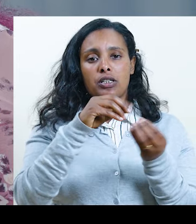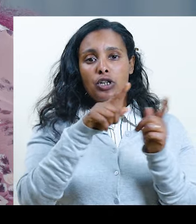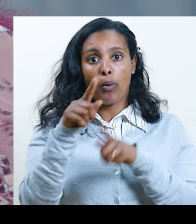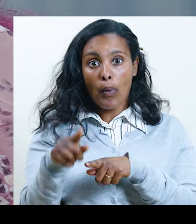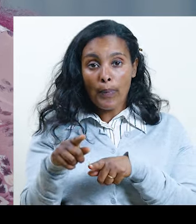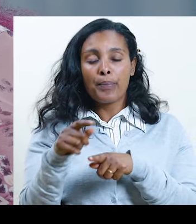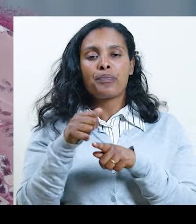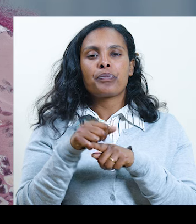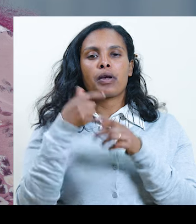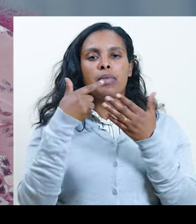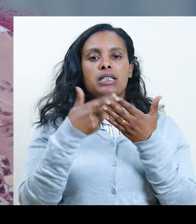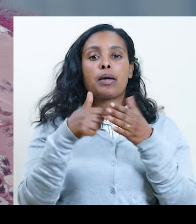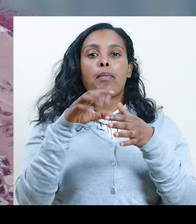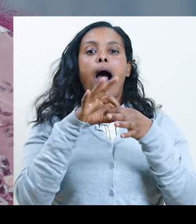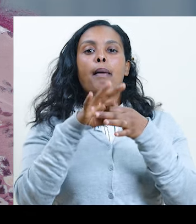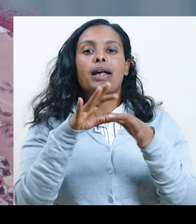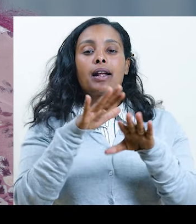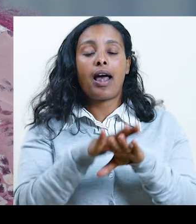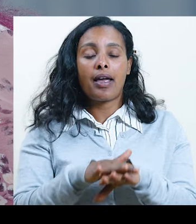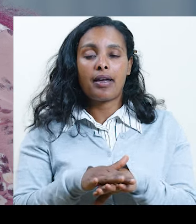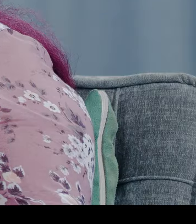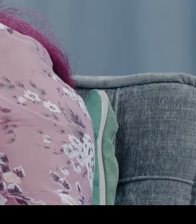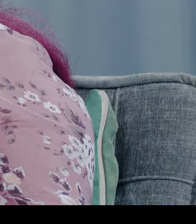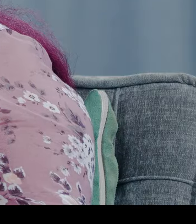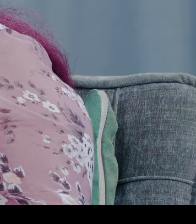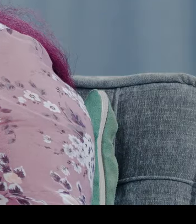ከዛ በተጨማሪ በዚህ ማህበር ላይ